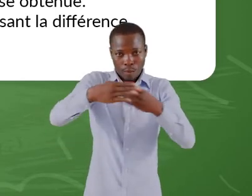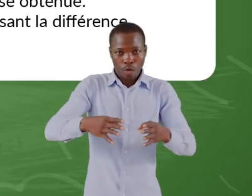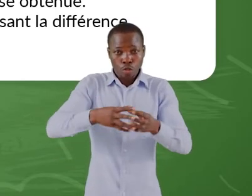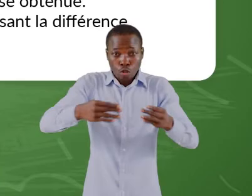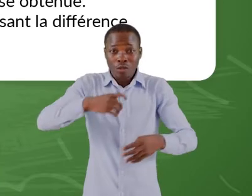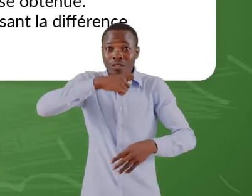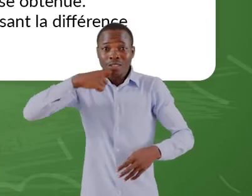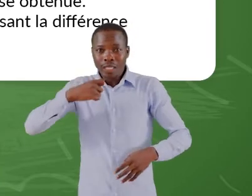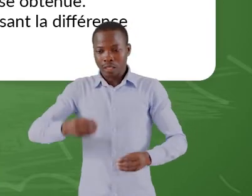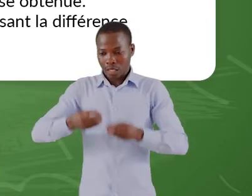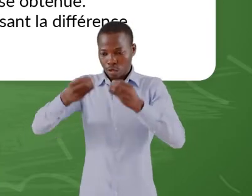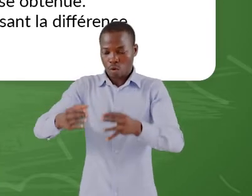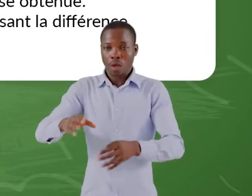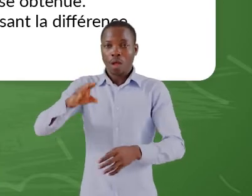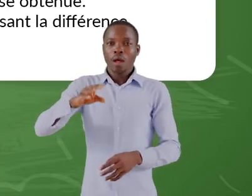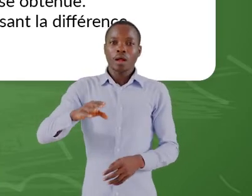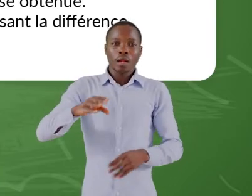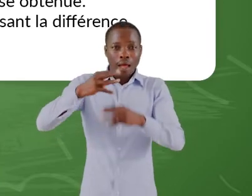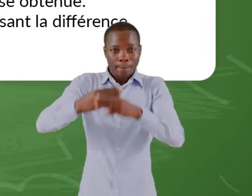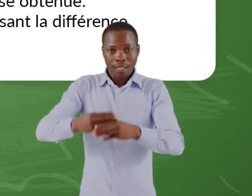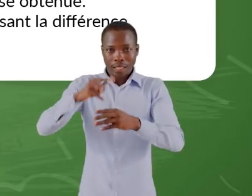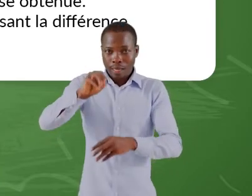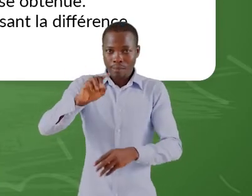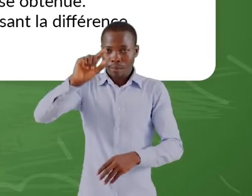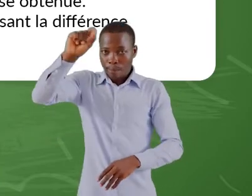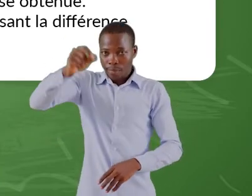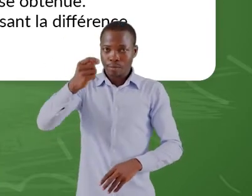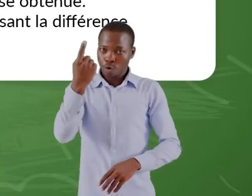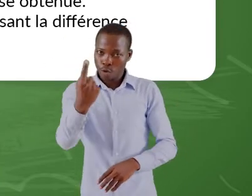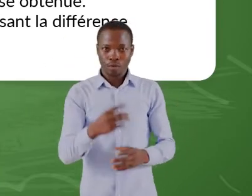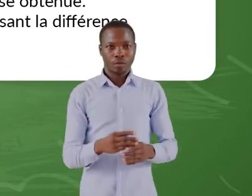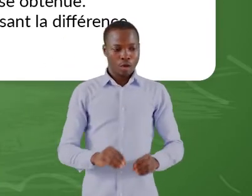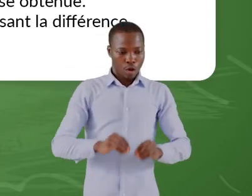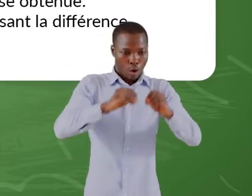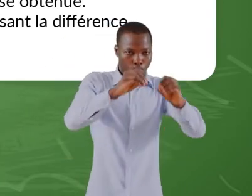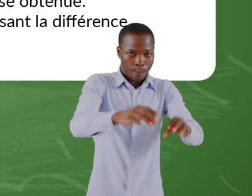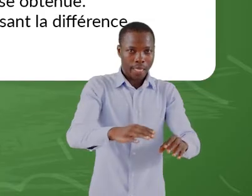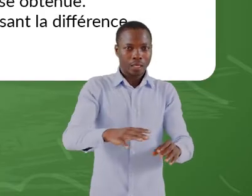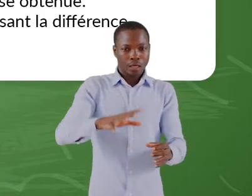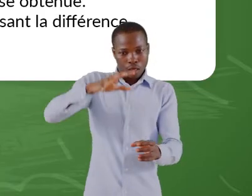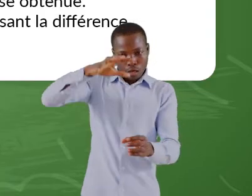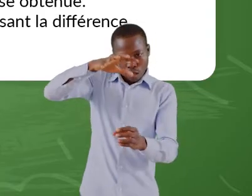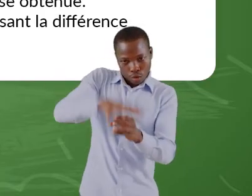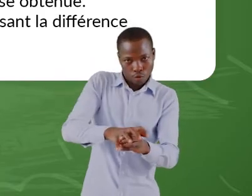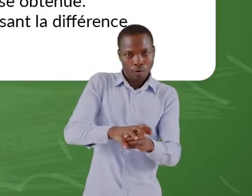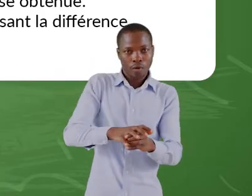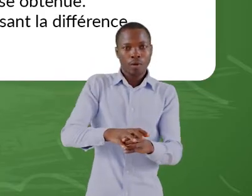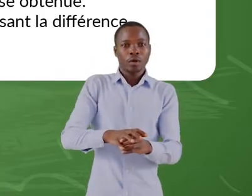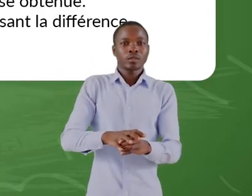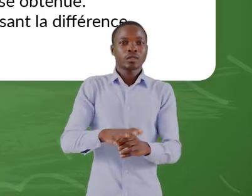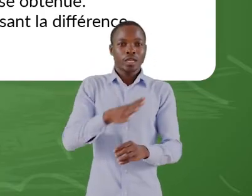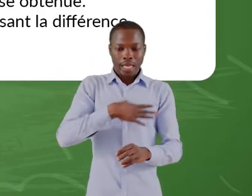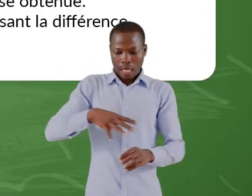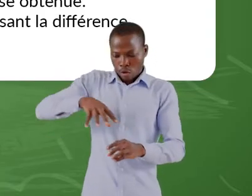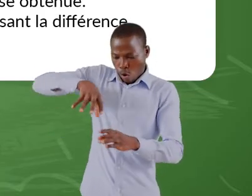qui nous donne la masse M'1. On met un couvercle sous la boîte et une grille au-dessus